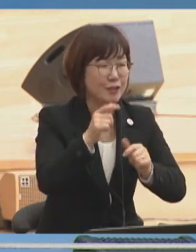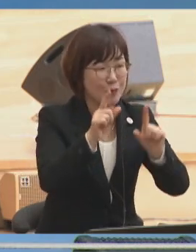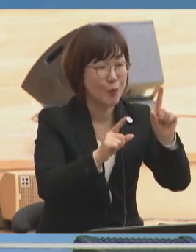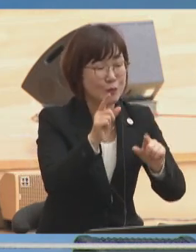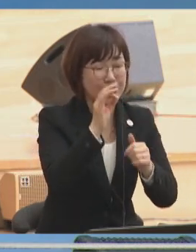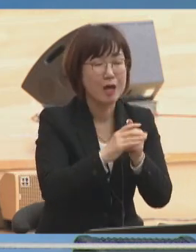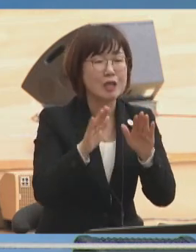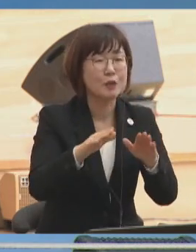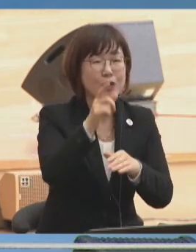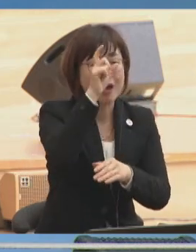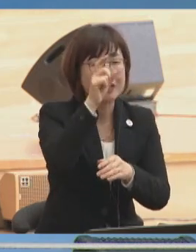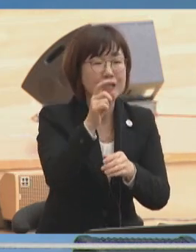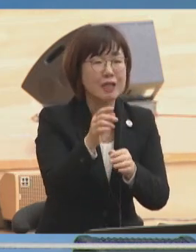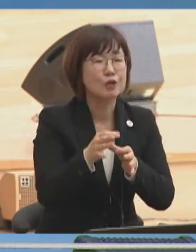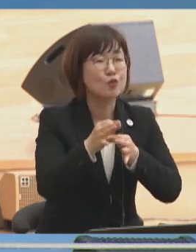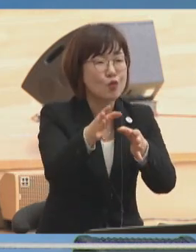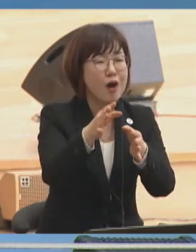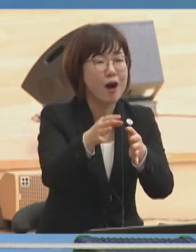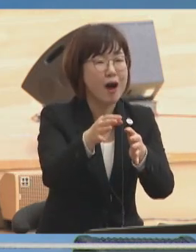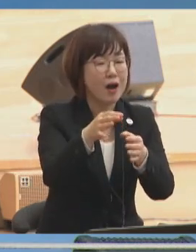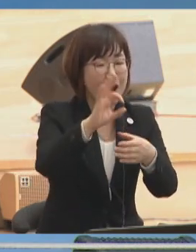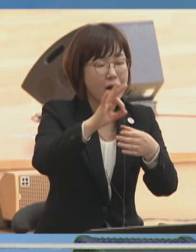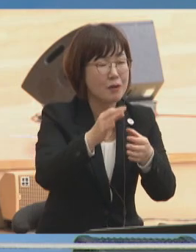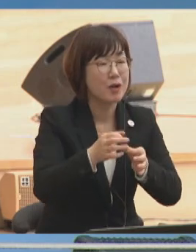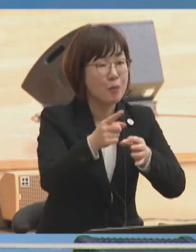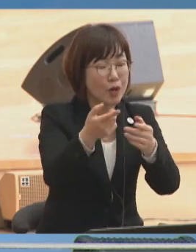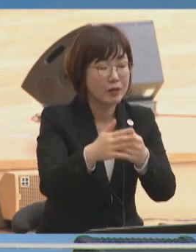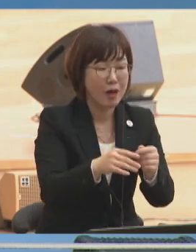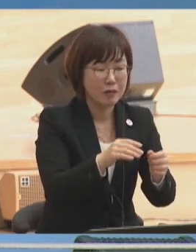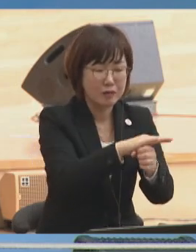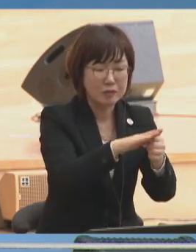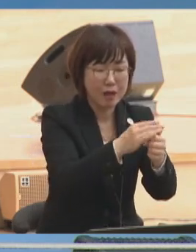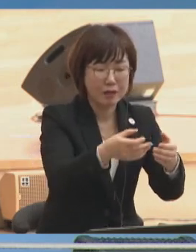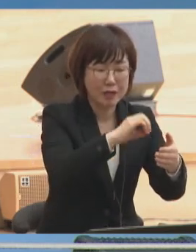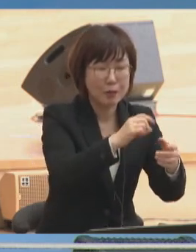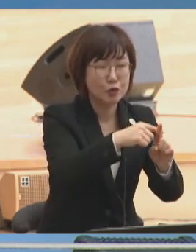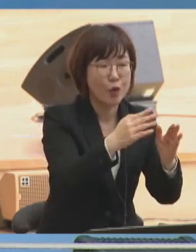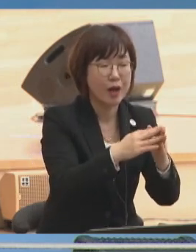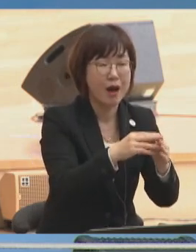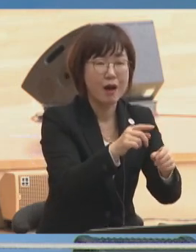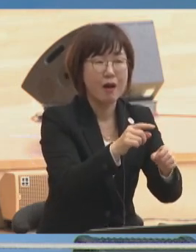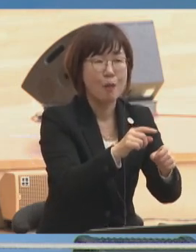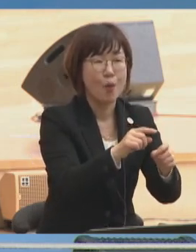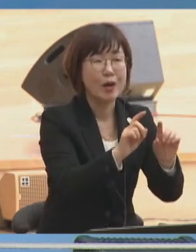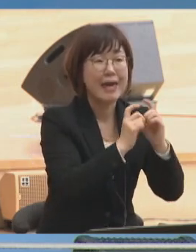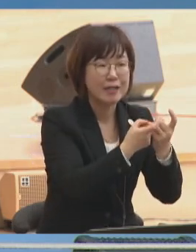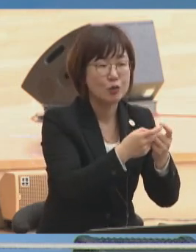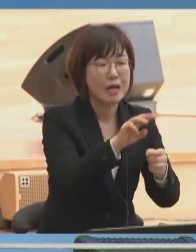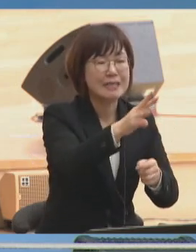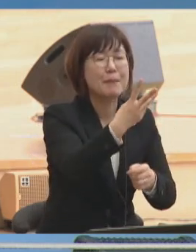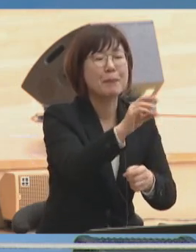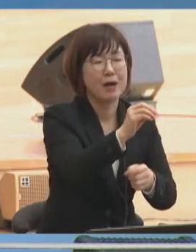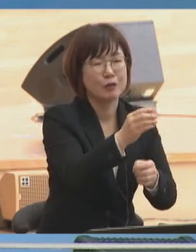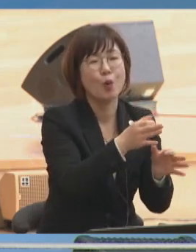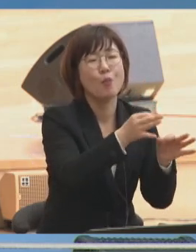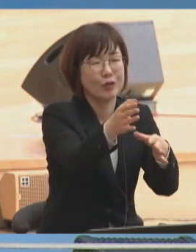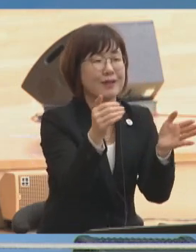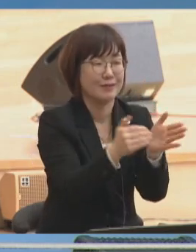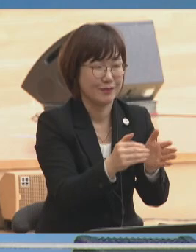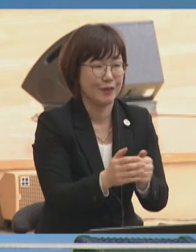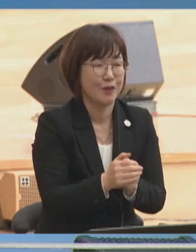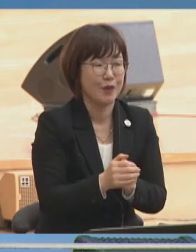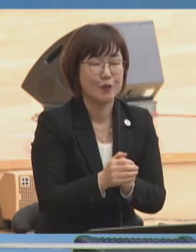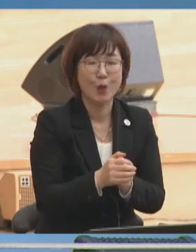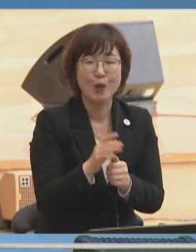구호 헌금을 보내는데 사랑담은 교회가 별도로 300만 원을 보냈더라고요. 그리고 최근에 담임 목회에 간